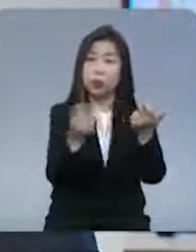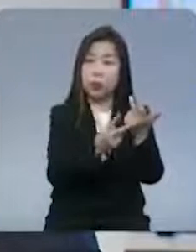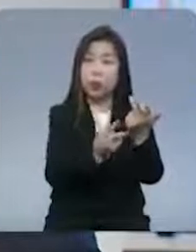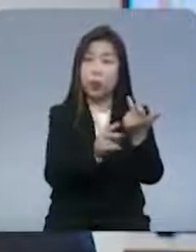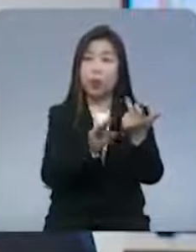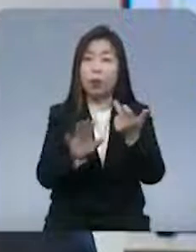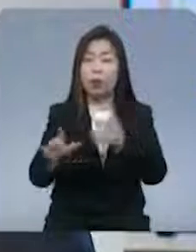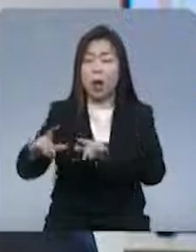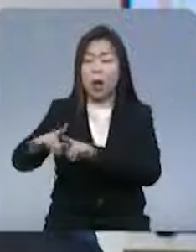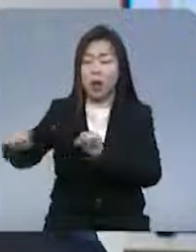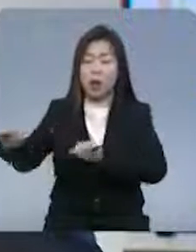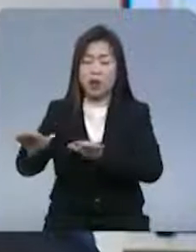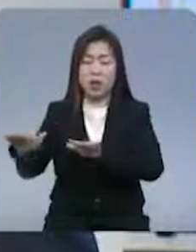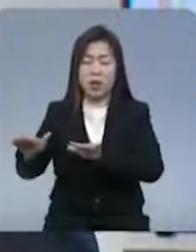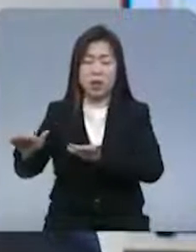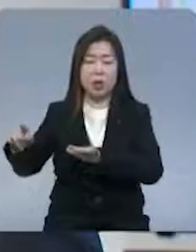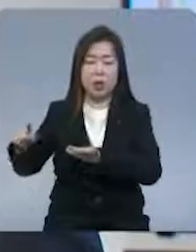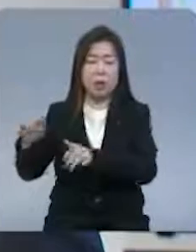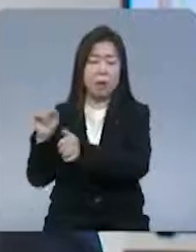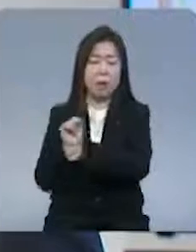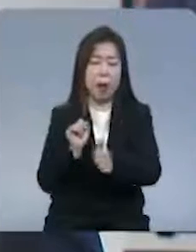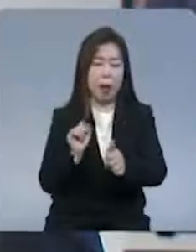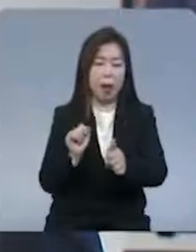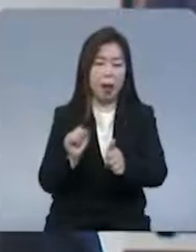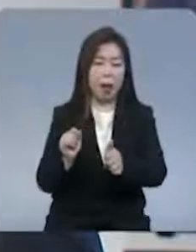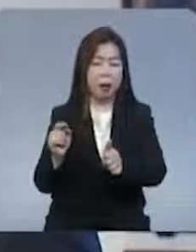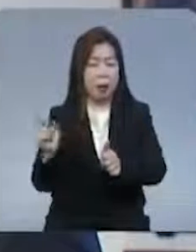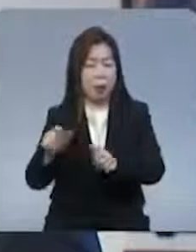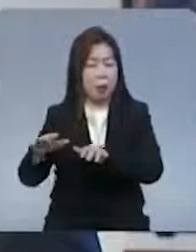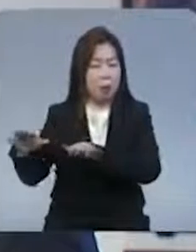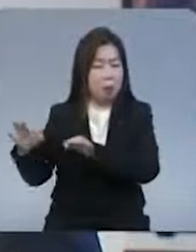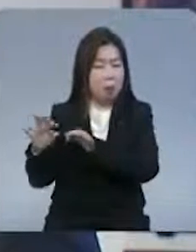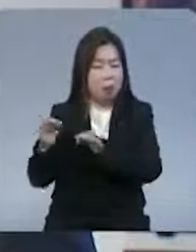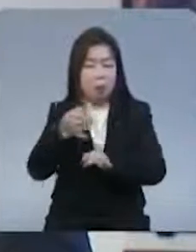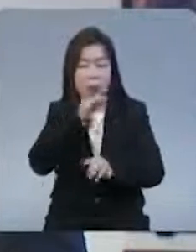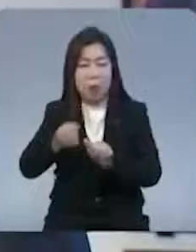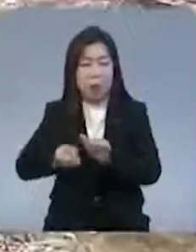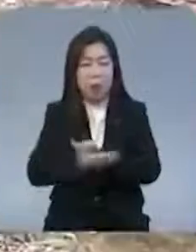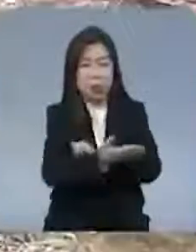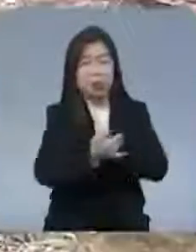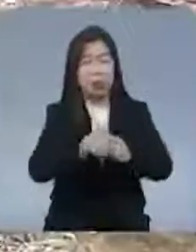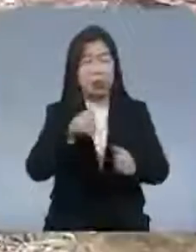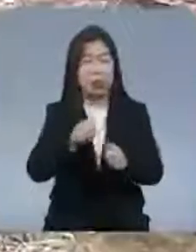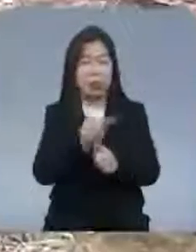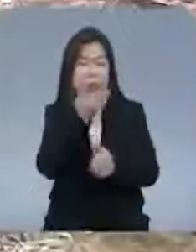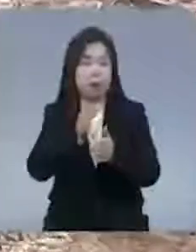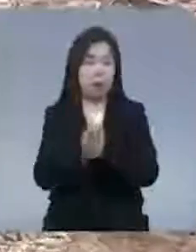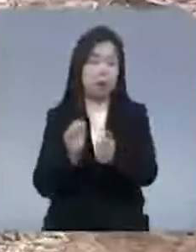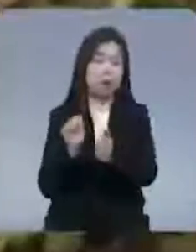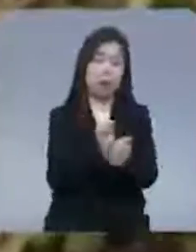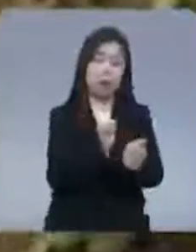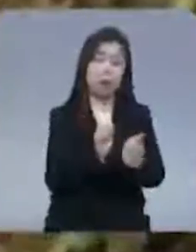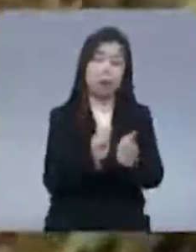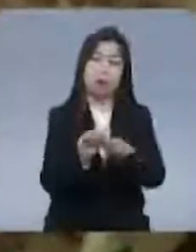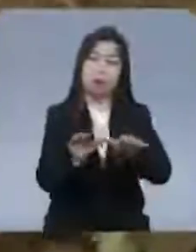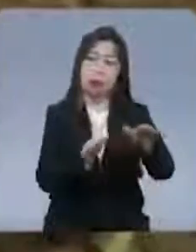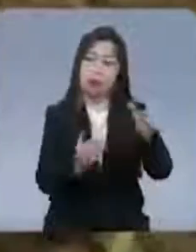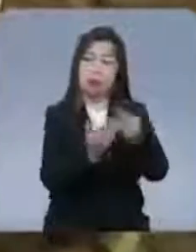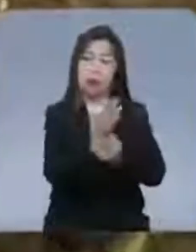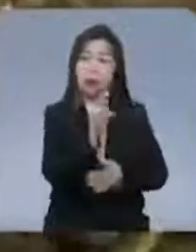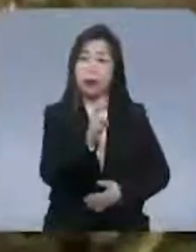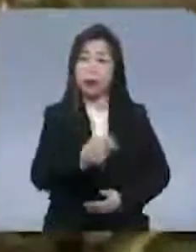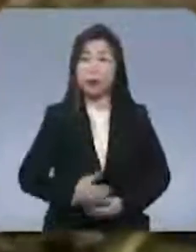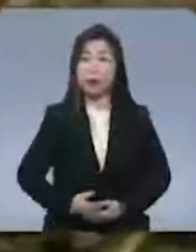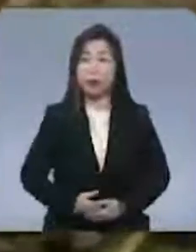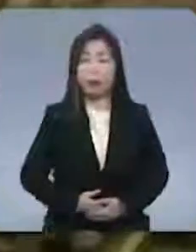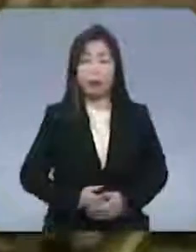bukan vertikal ke arah utara dan selatan sejauh ini zona sesar yang San telah dianalisis gigi potensi seismik